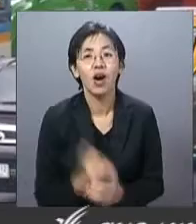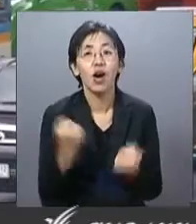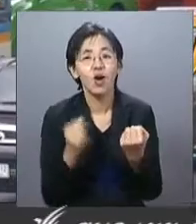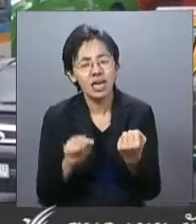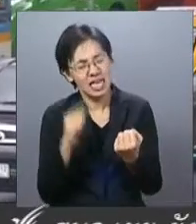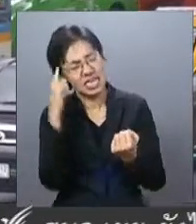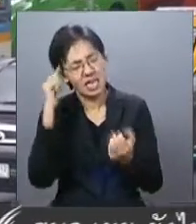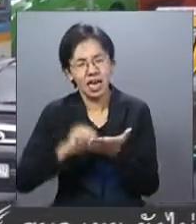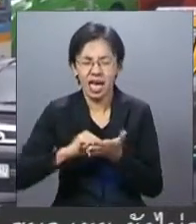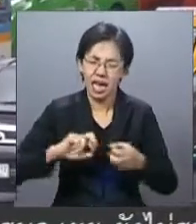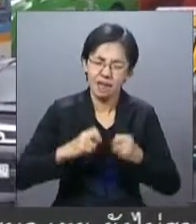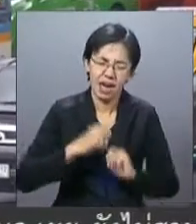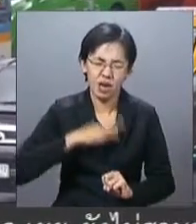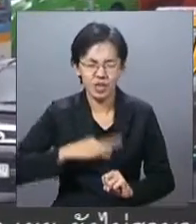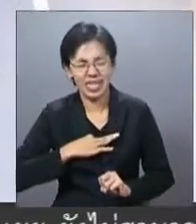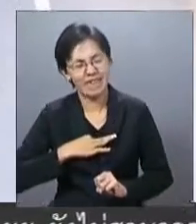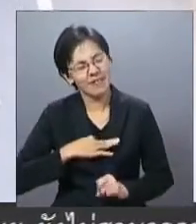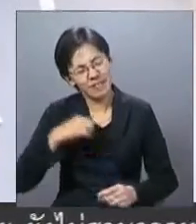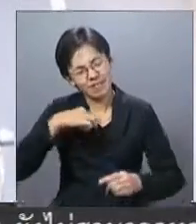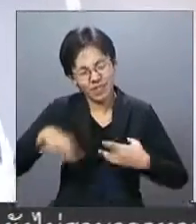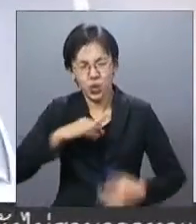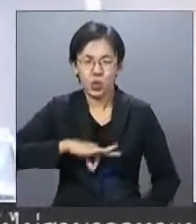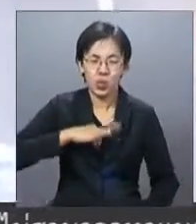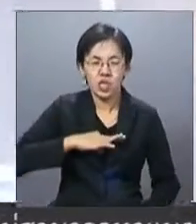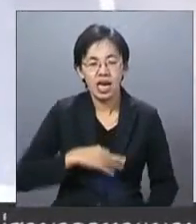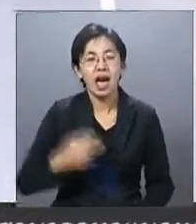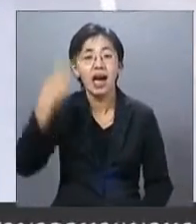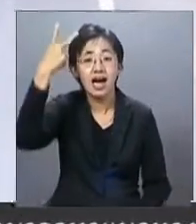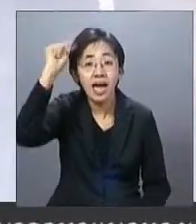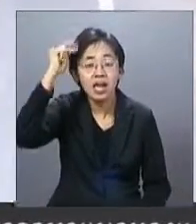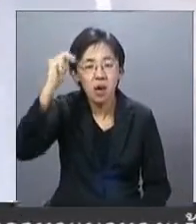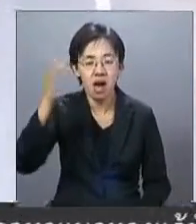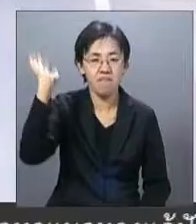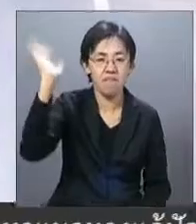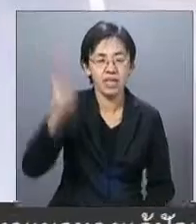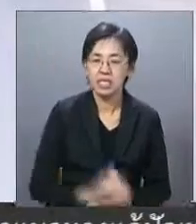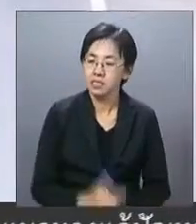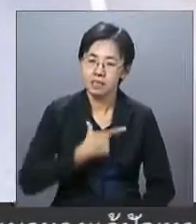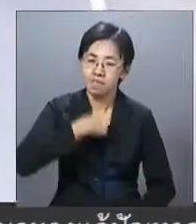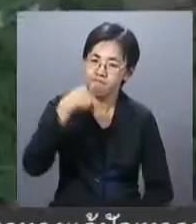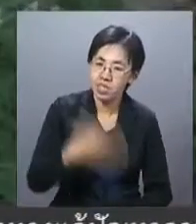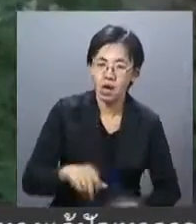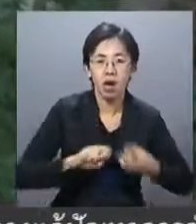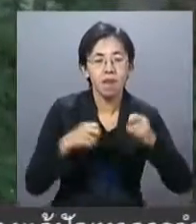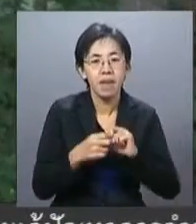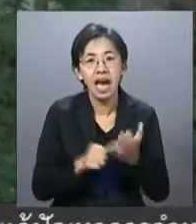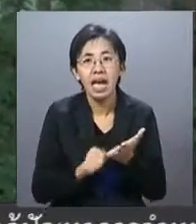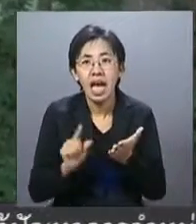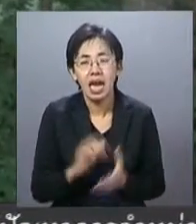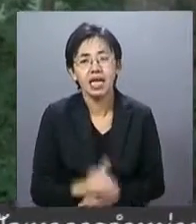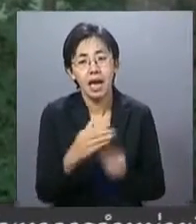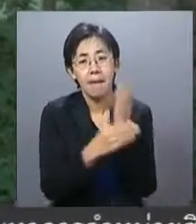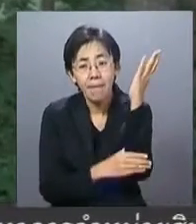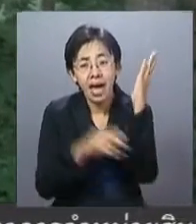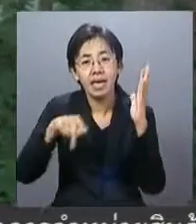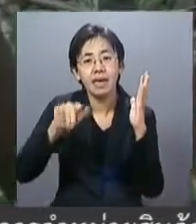ายังไม่ได้ดั่งใจและตอนหนึ่งนั้นนายกก็ถึงกับลั่นวาจาไม่ชอบใจกับการแก้ปัญหาตัดไม้พยูงที่ก